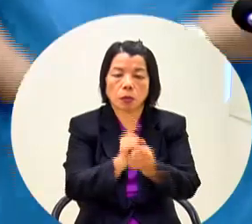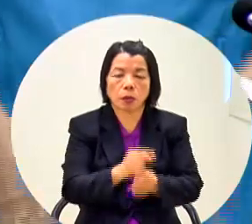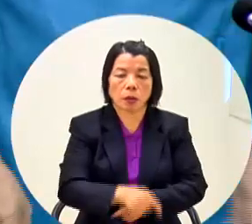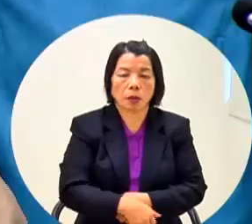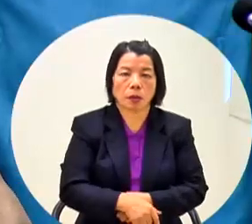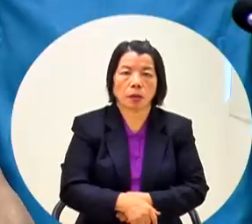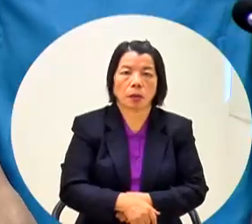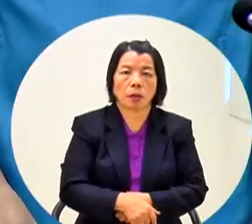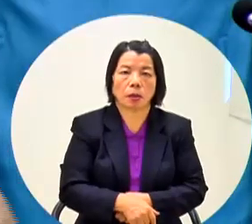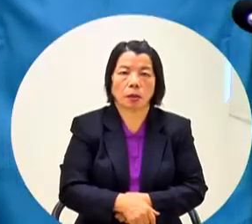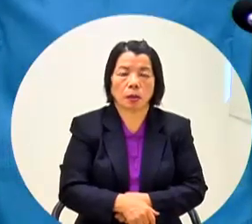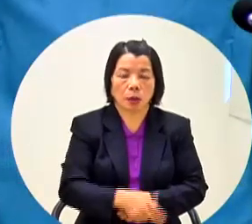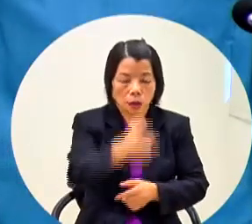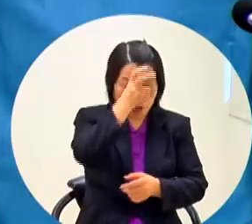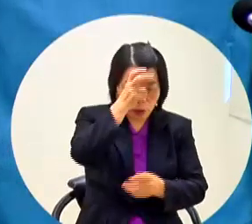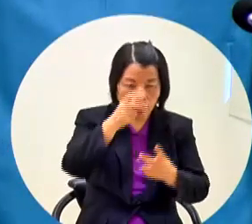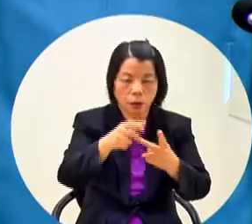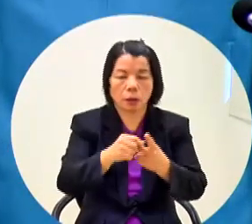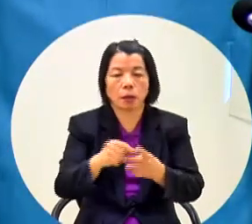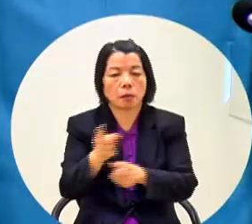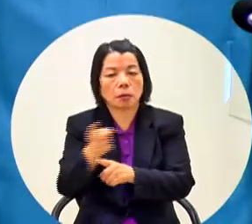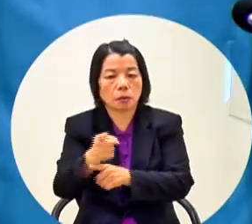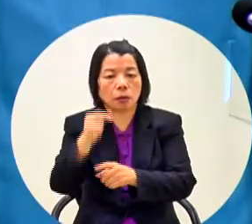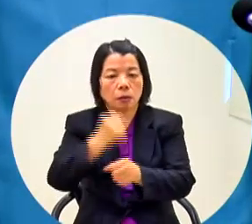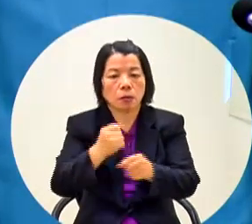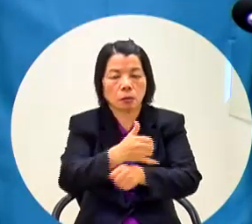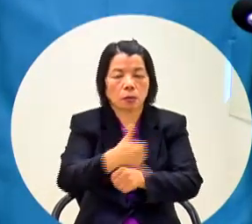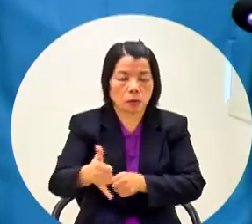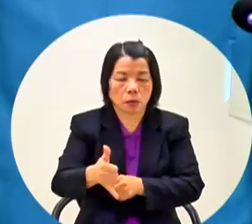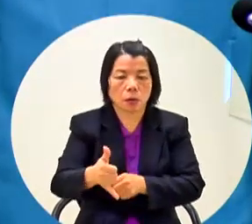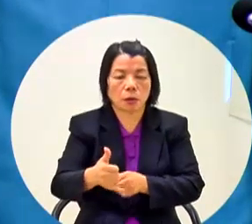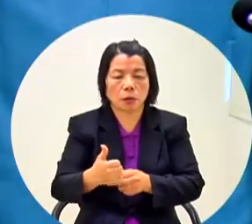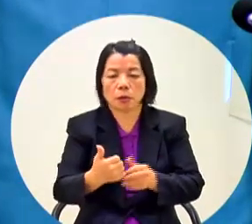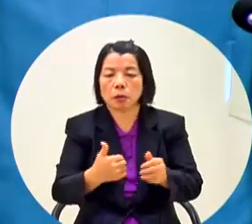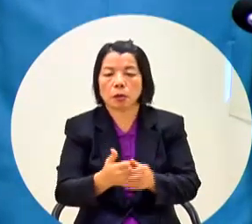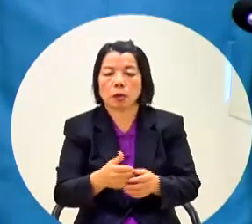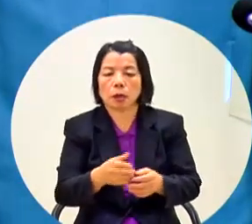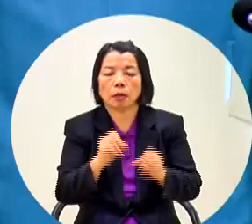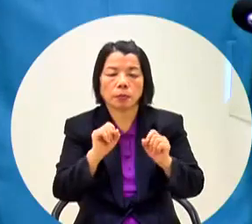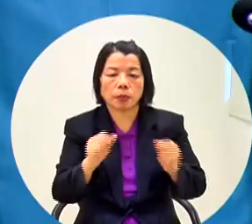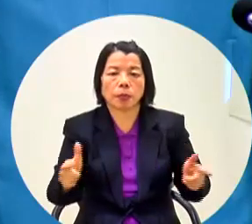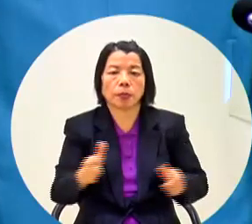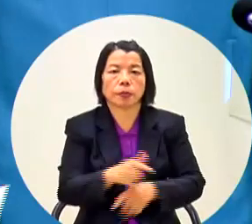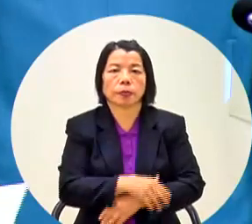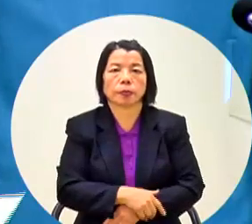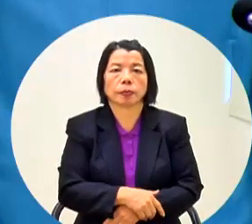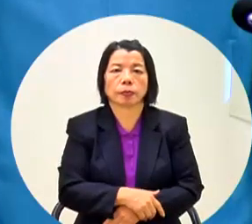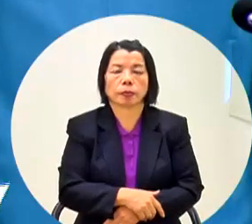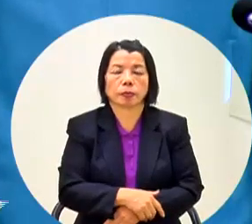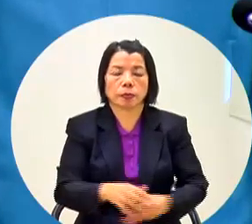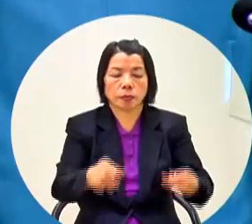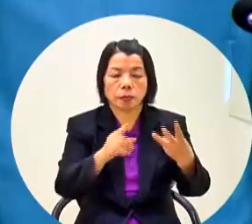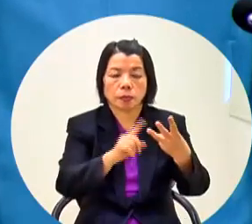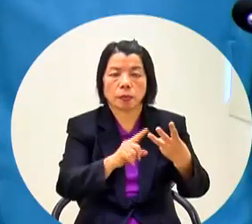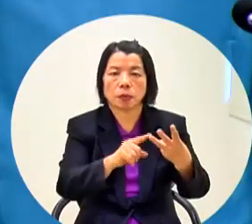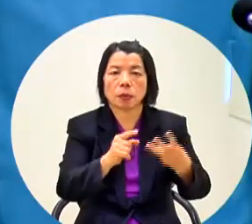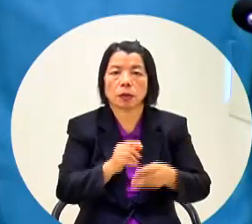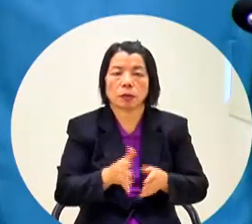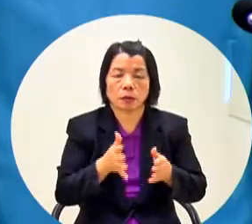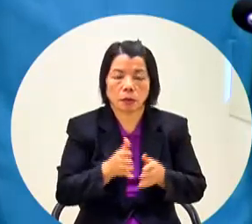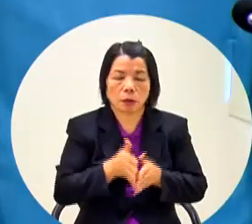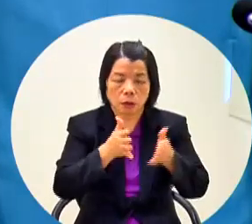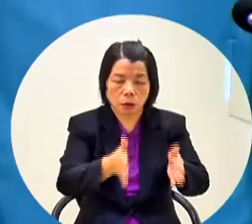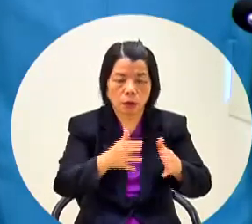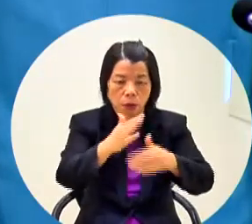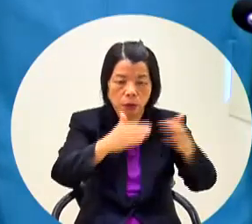是针对我们事务团队的公务人员。这是第二个问题。第三个是针对学